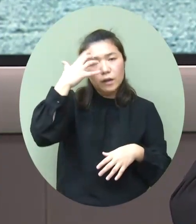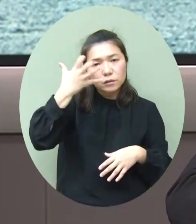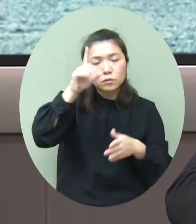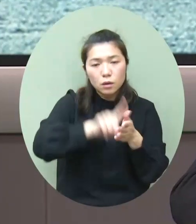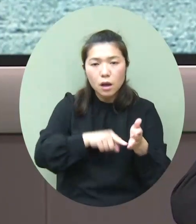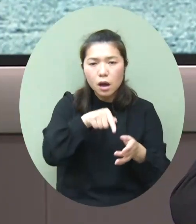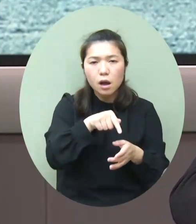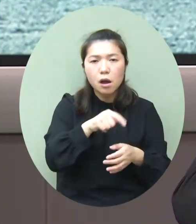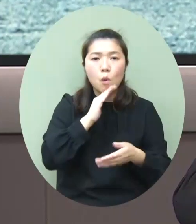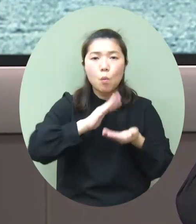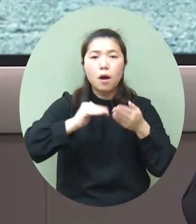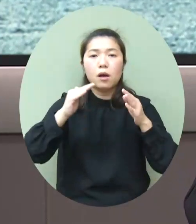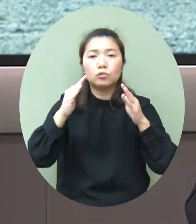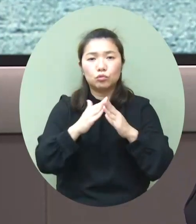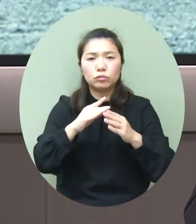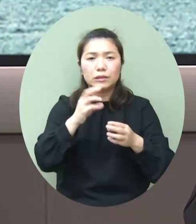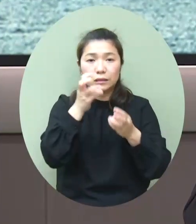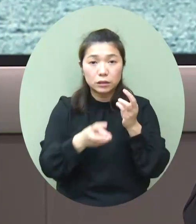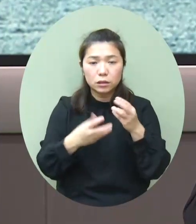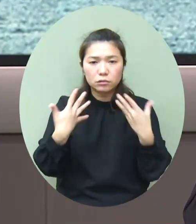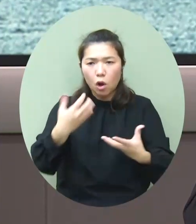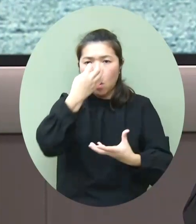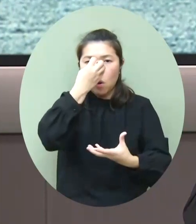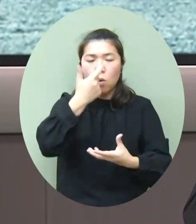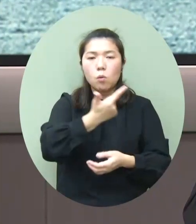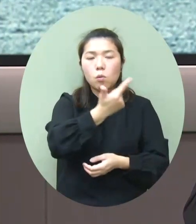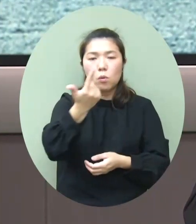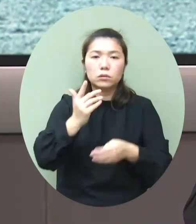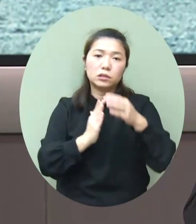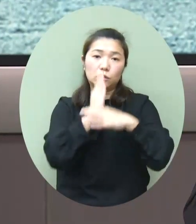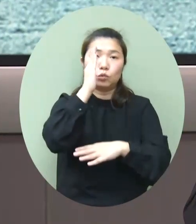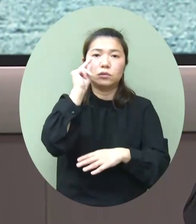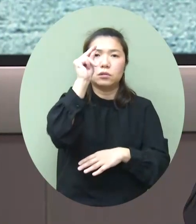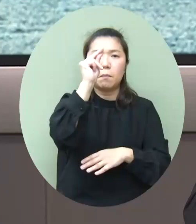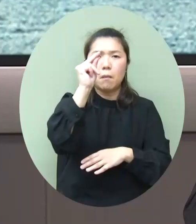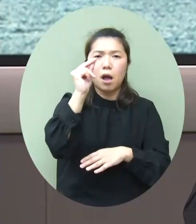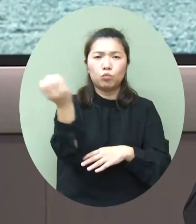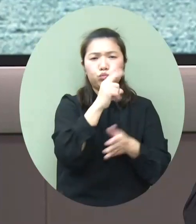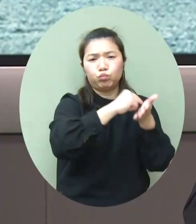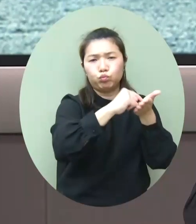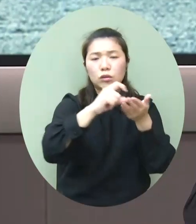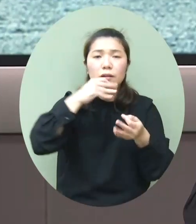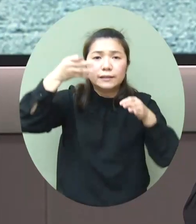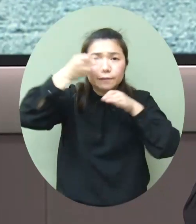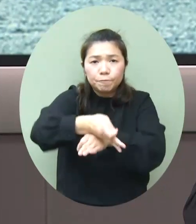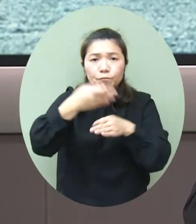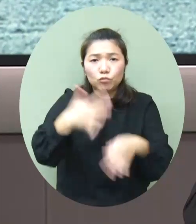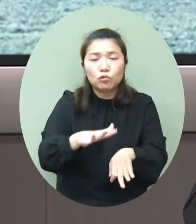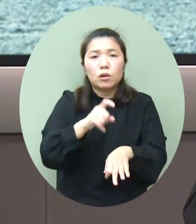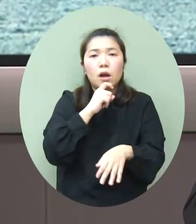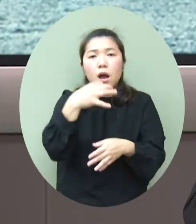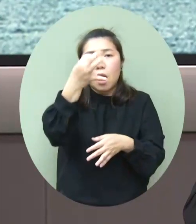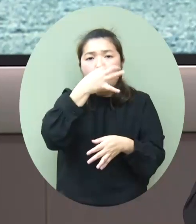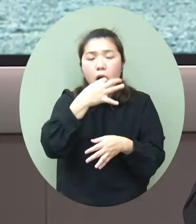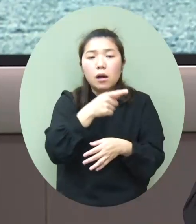应。根据卫生署的资料，香港现时有超过700种的已